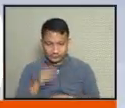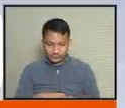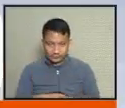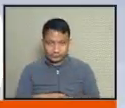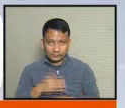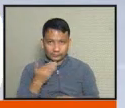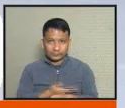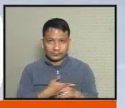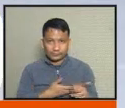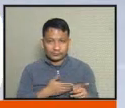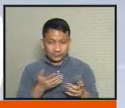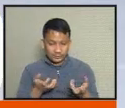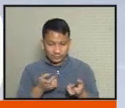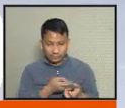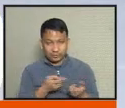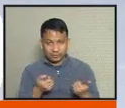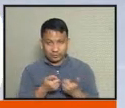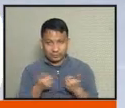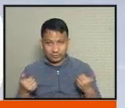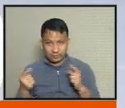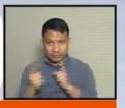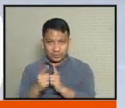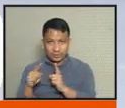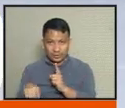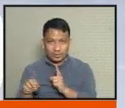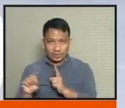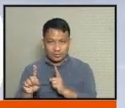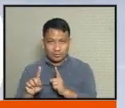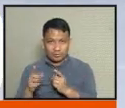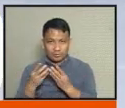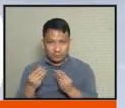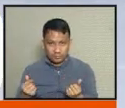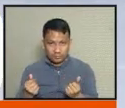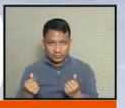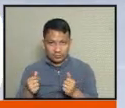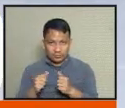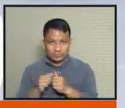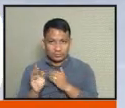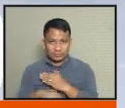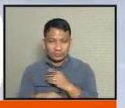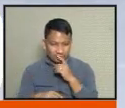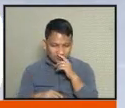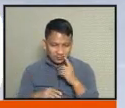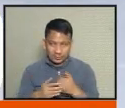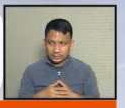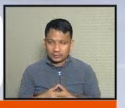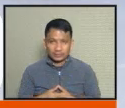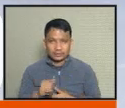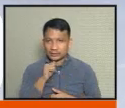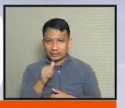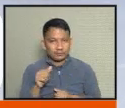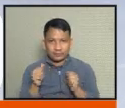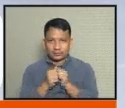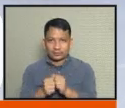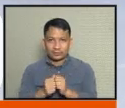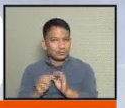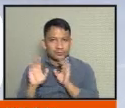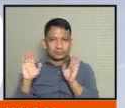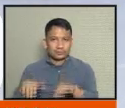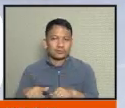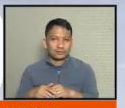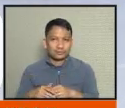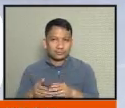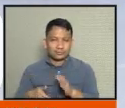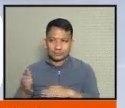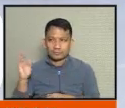bang gusto makipagkita sa kanya ay para magkaayos kayo? Hindi, sir. Ayaw mo na kayo magkabalikan? Ayaw ko na, sir. Gusto mo na